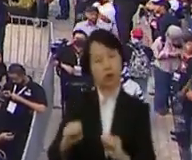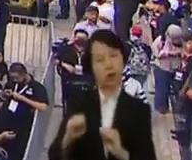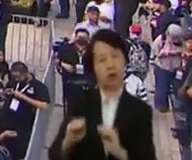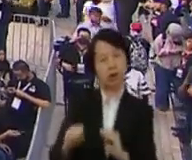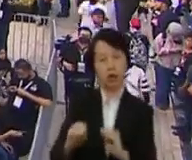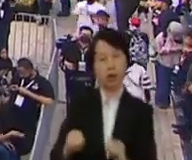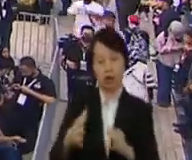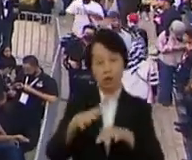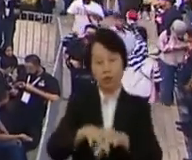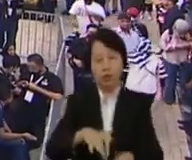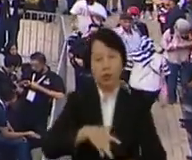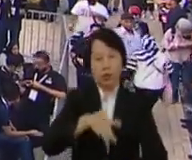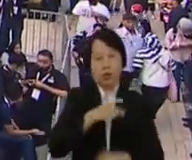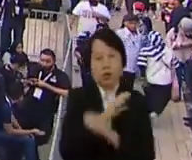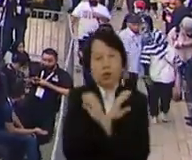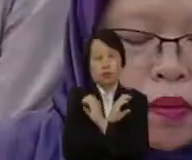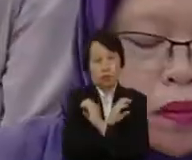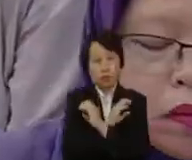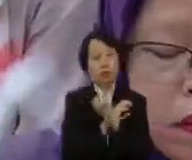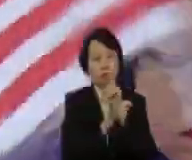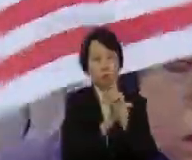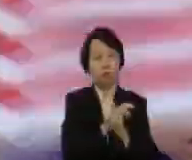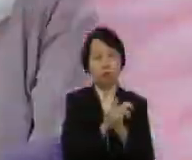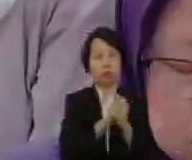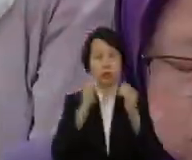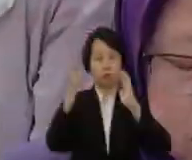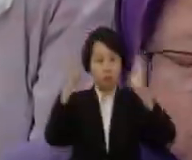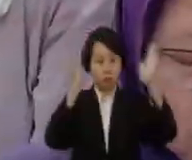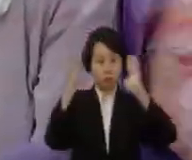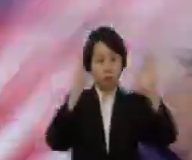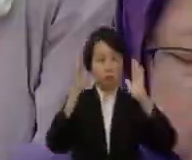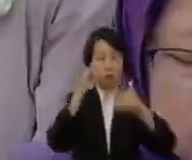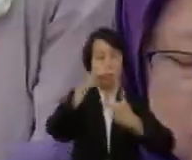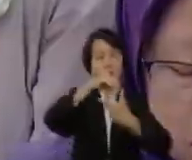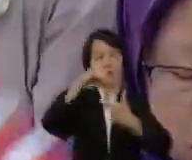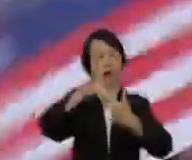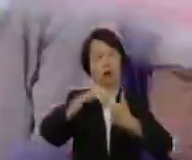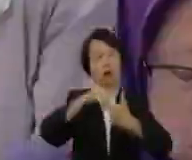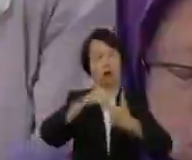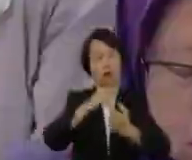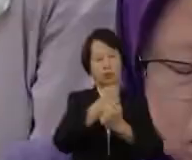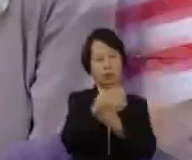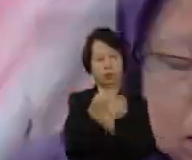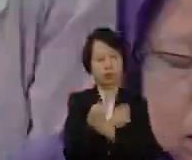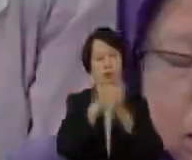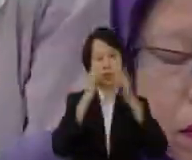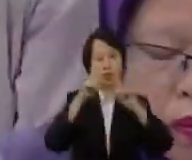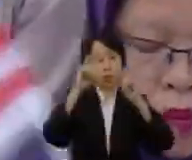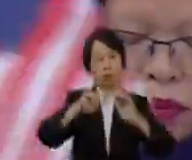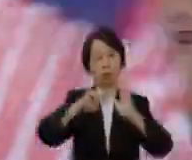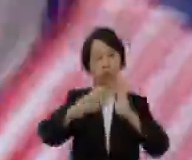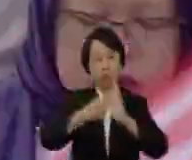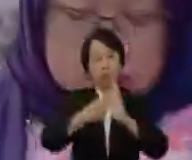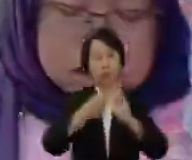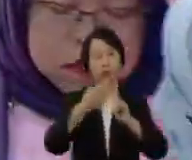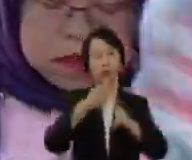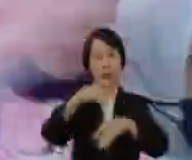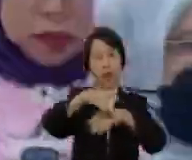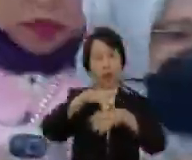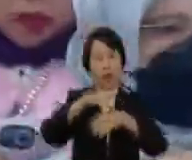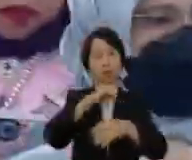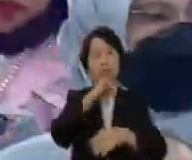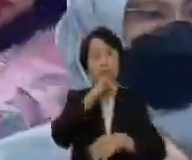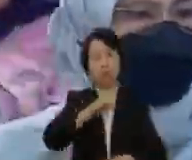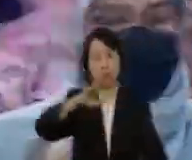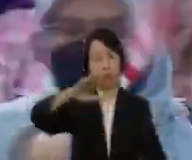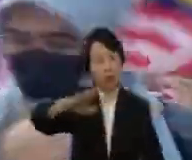mahu memupuk rasa cintakan tanah air ataupun patriotisme ini perlu bermula sejak dari awal pada